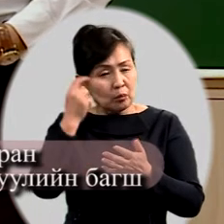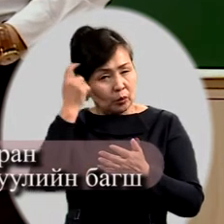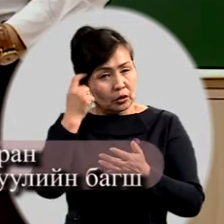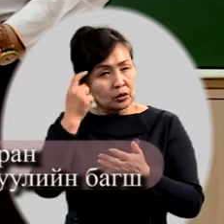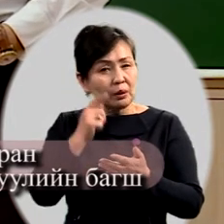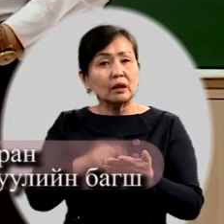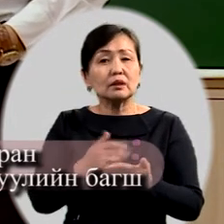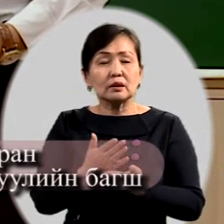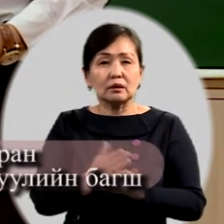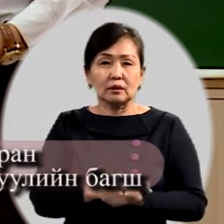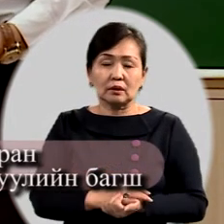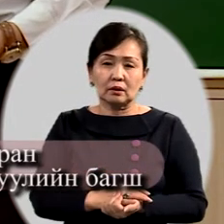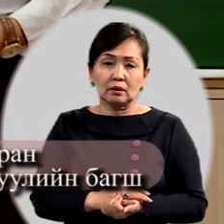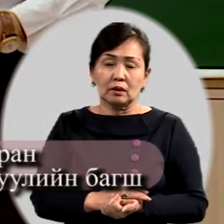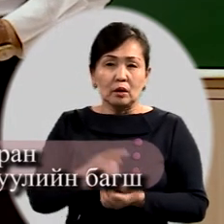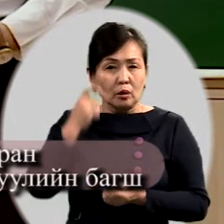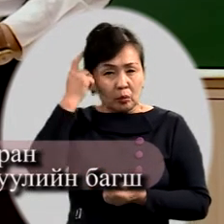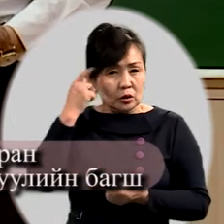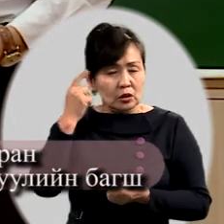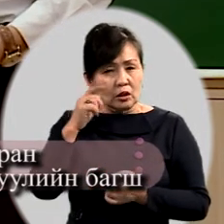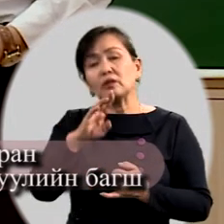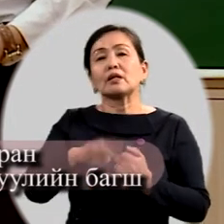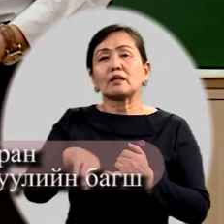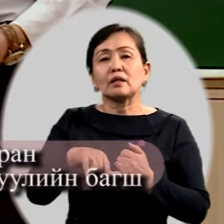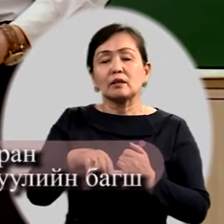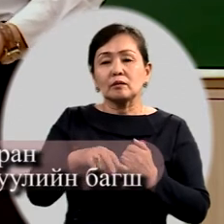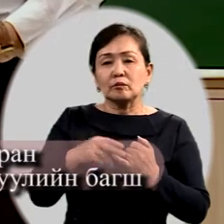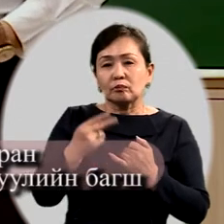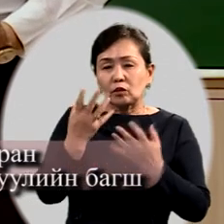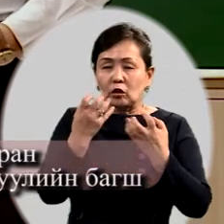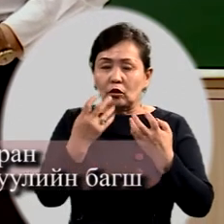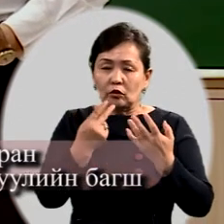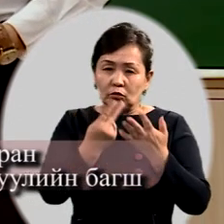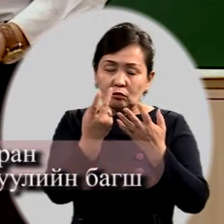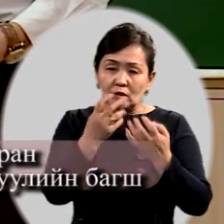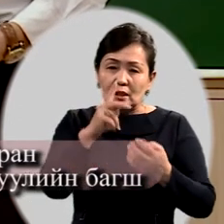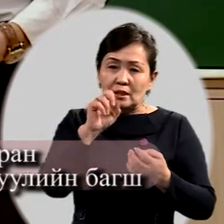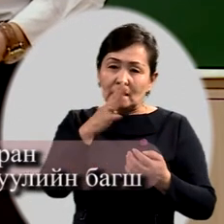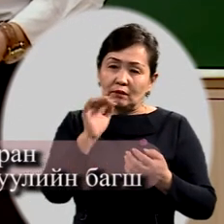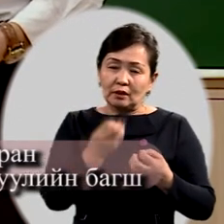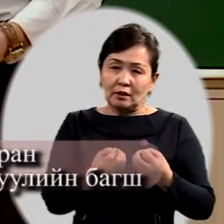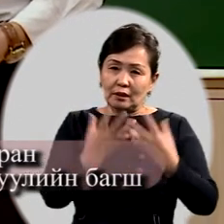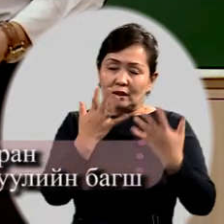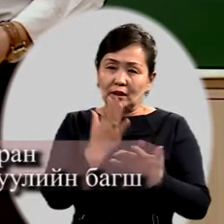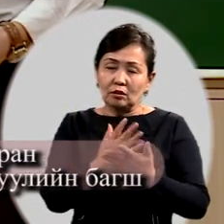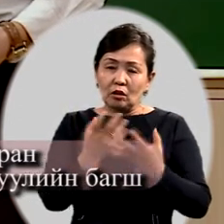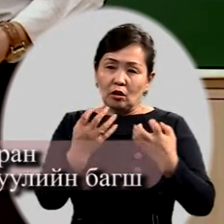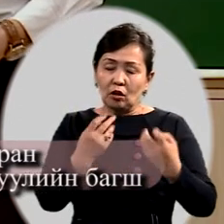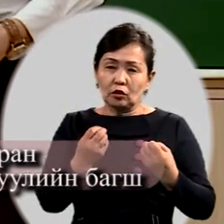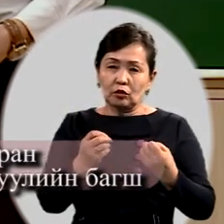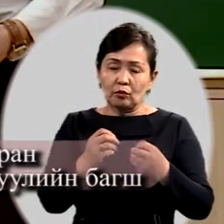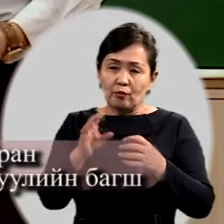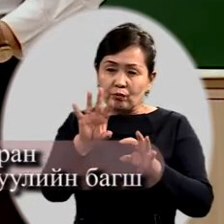туралы сызатыныңды терең ойлау қажет. Ойланған соң скет суретін көптеген түрмен дайындай аламыз. Дайындаған